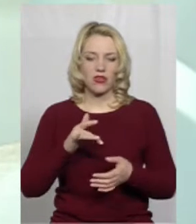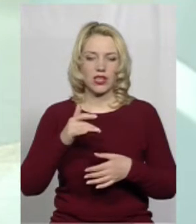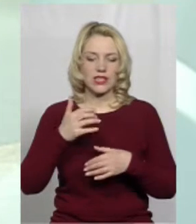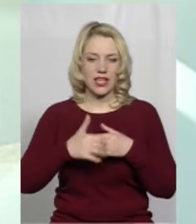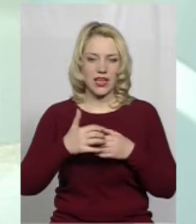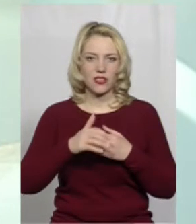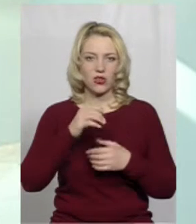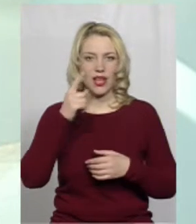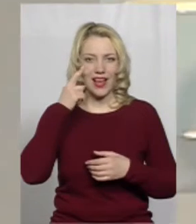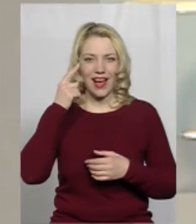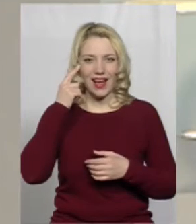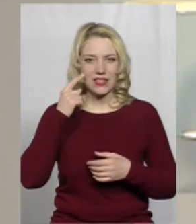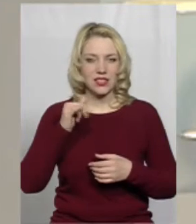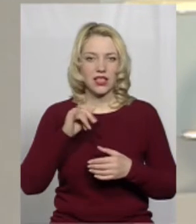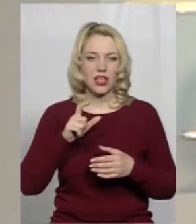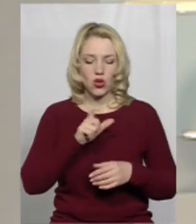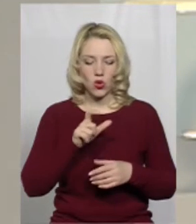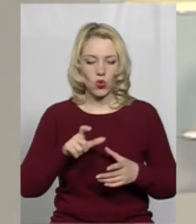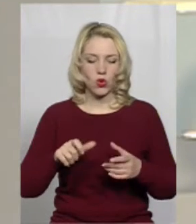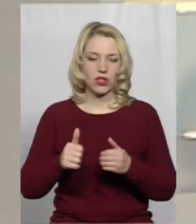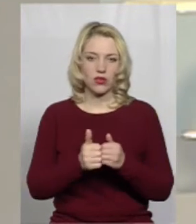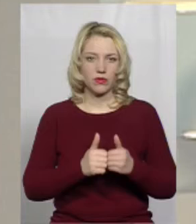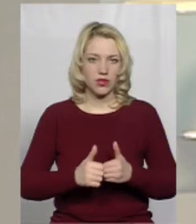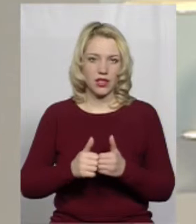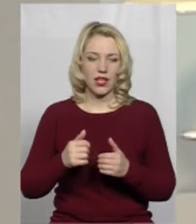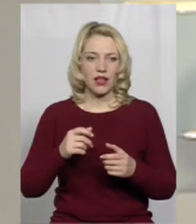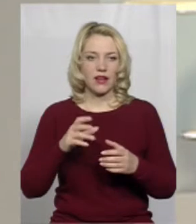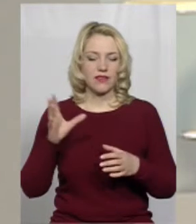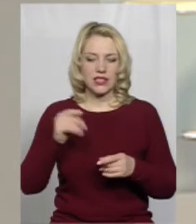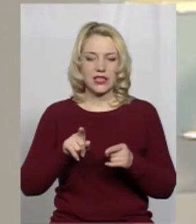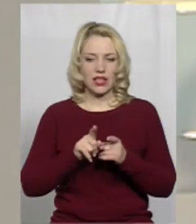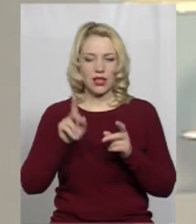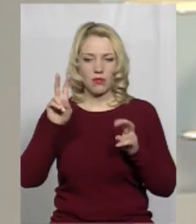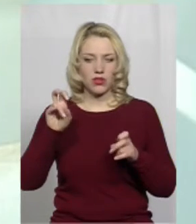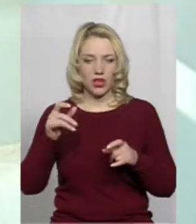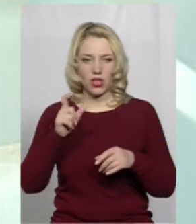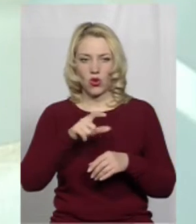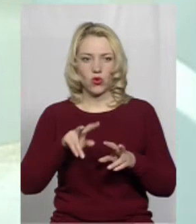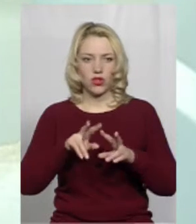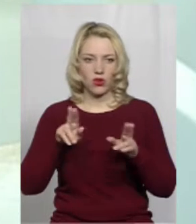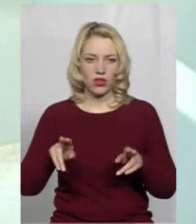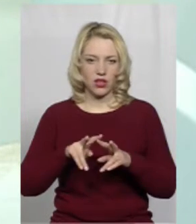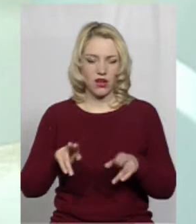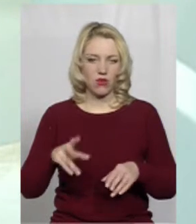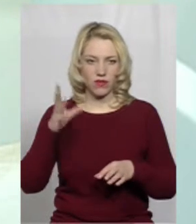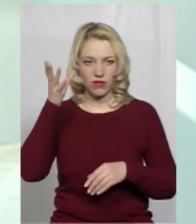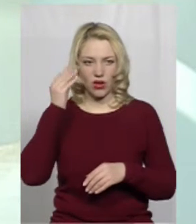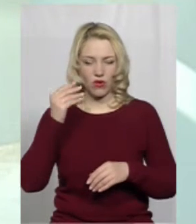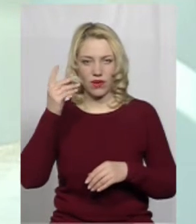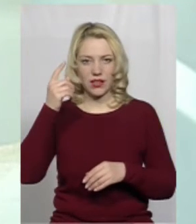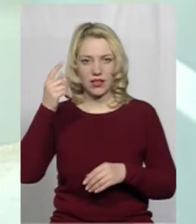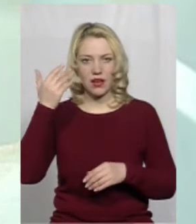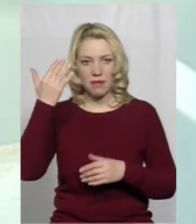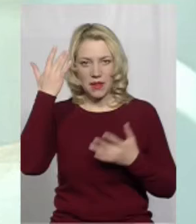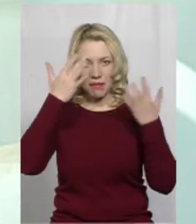з цієї тематики. Тобто людям кругом одні й ті самі поняття потрібно. Люди кругом однакові. З врахуванням